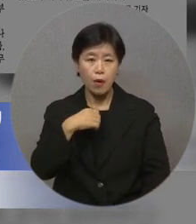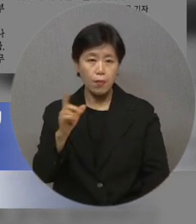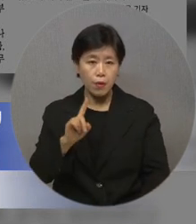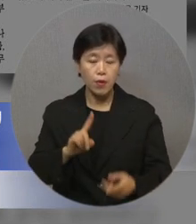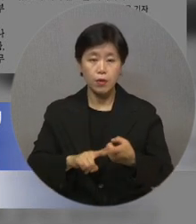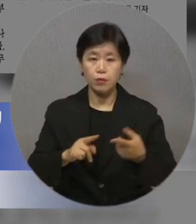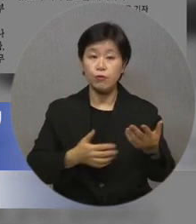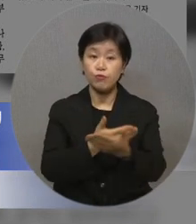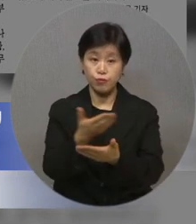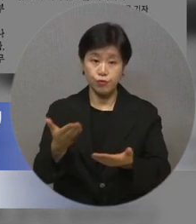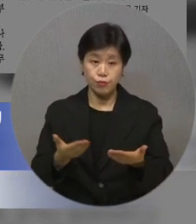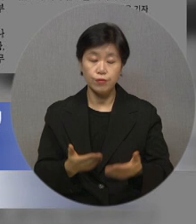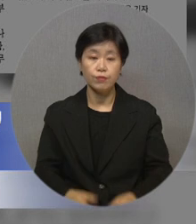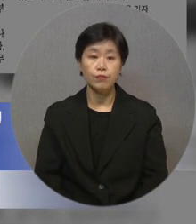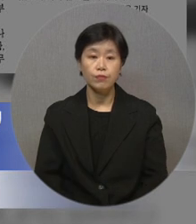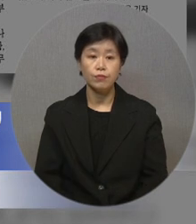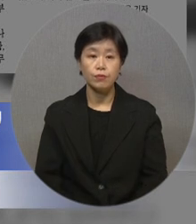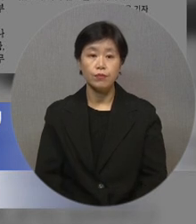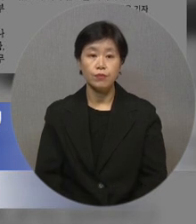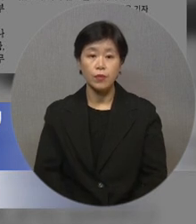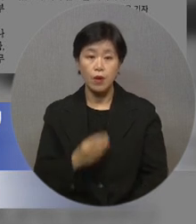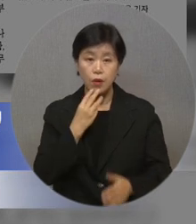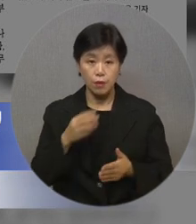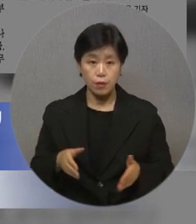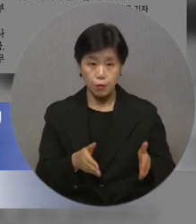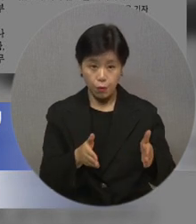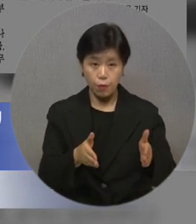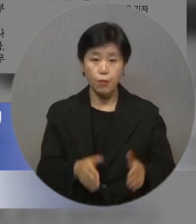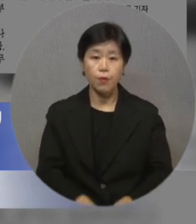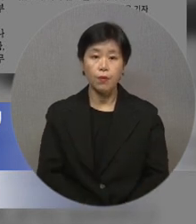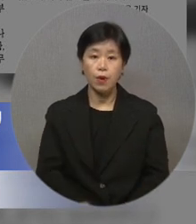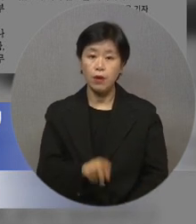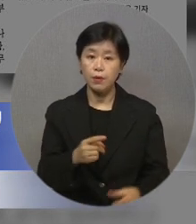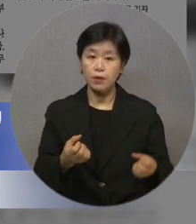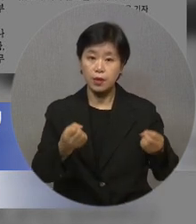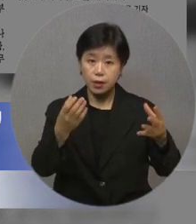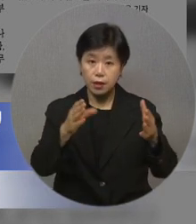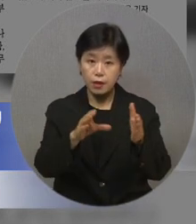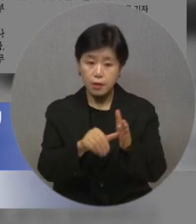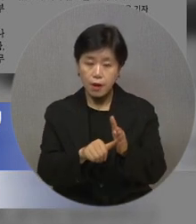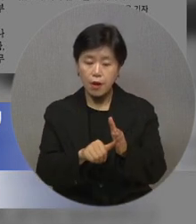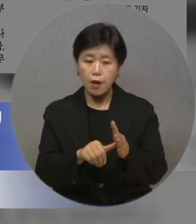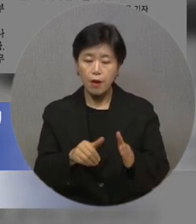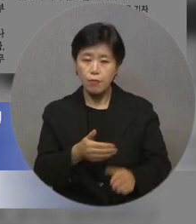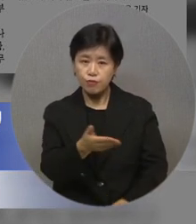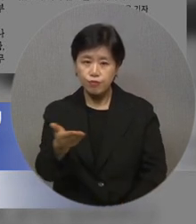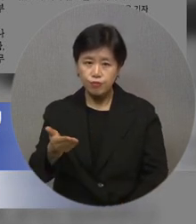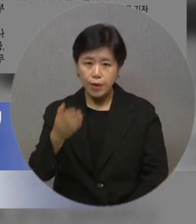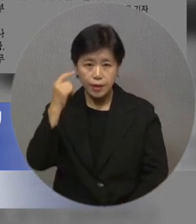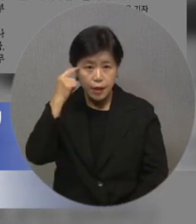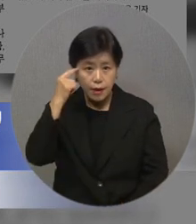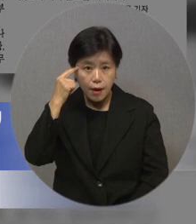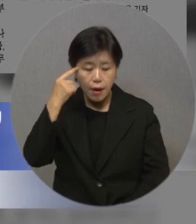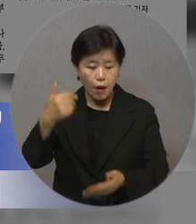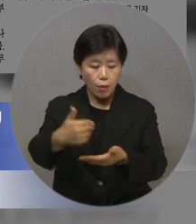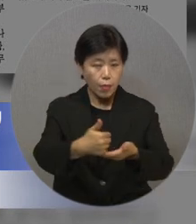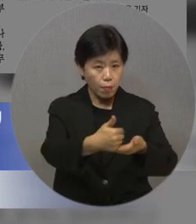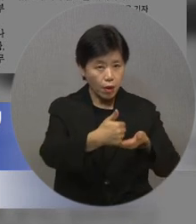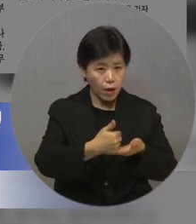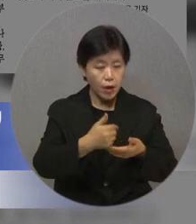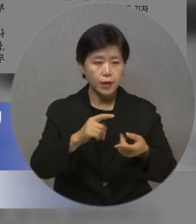함께 진행됐습니다 한편 경기도는 이번 행사에서 나온 공무원들의 의견들을 적극 검토할